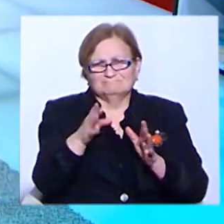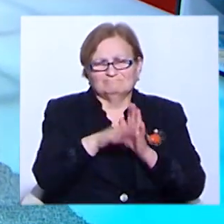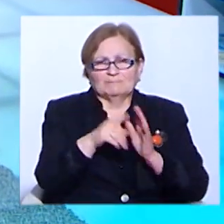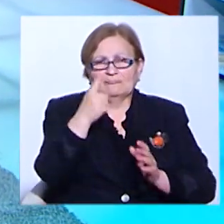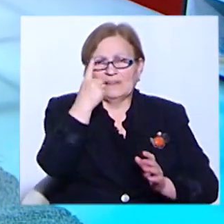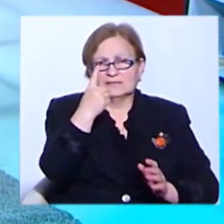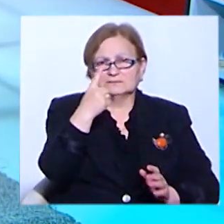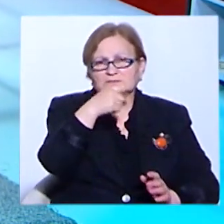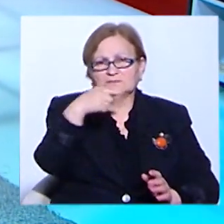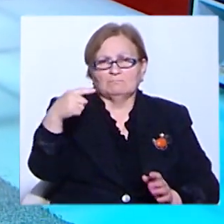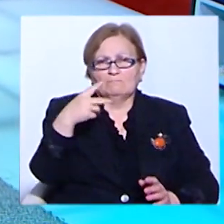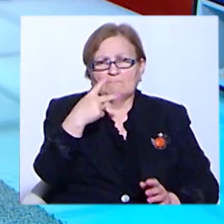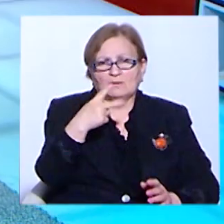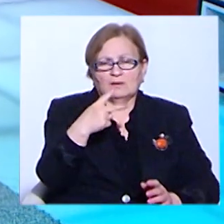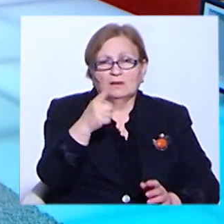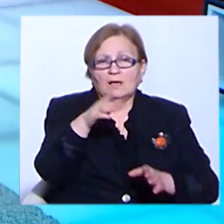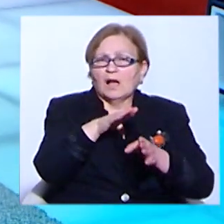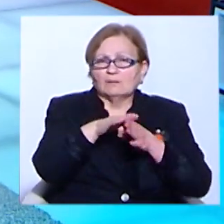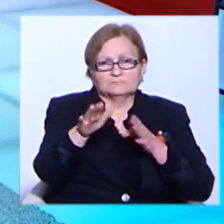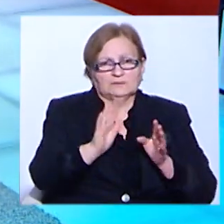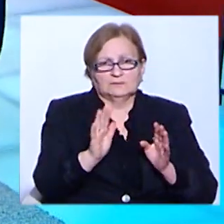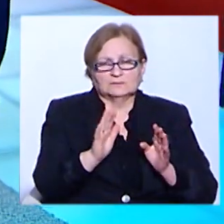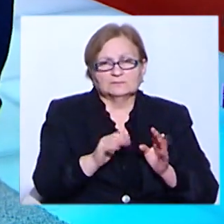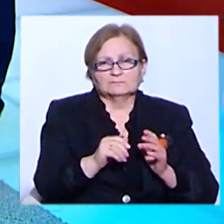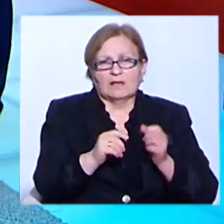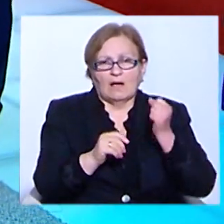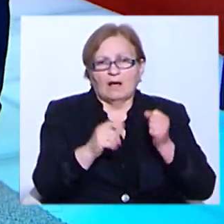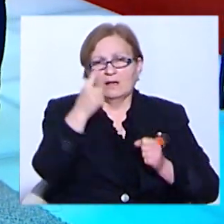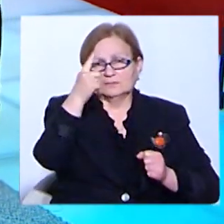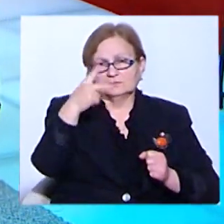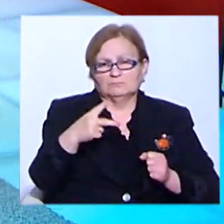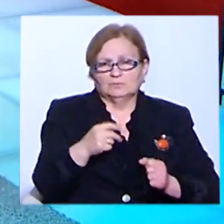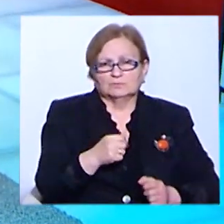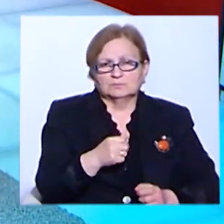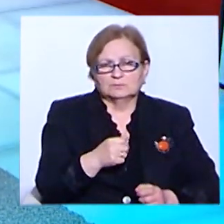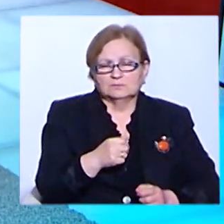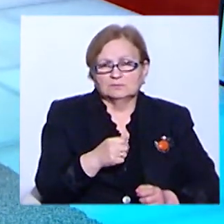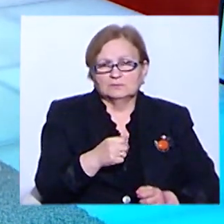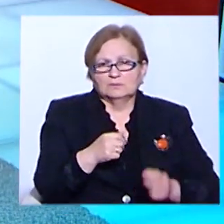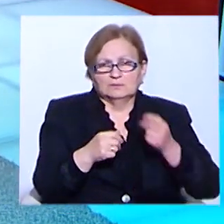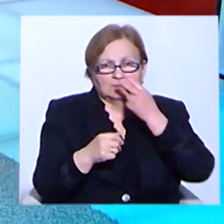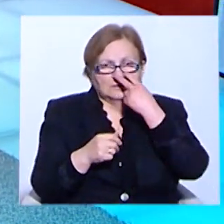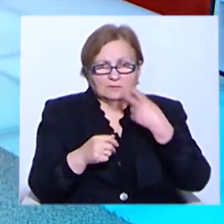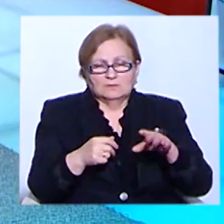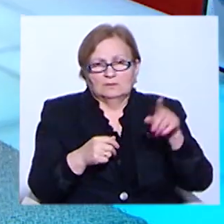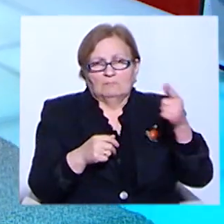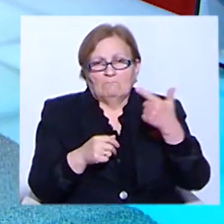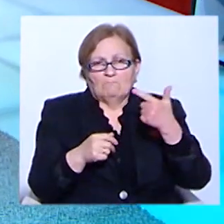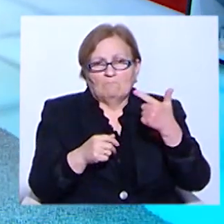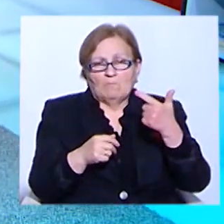1/2. უბრალოდ არა მთელი, მაგრამ რაციონალური 1/2. მოდით ეხლა ჩვენ უკვე ორჯერ გამოვიყენეთ ეს მეორე